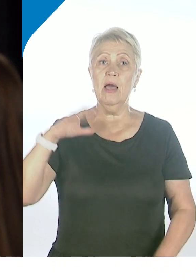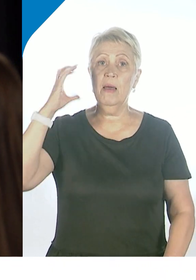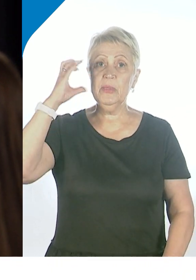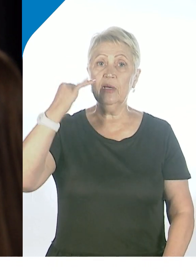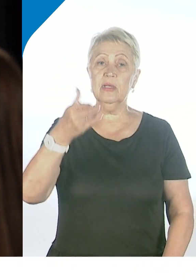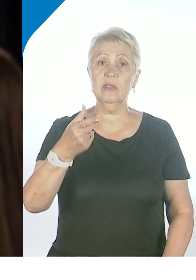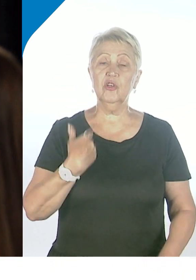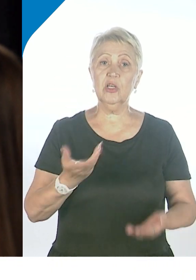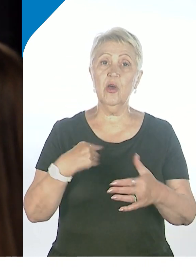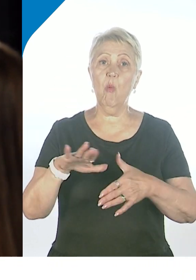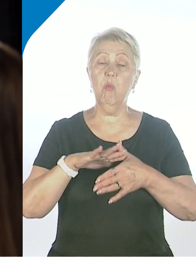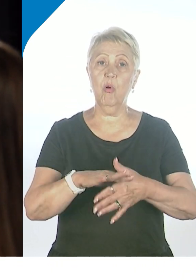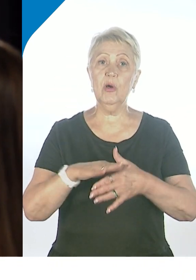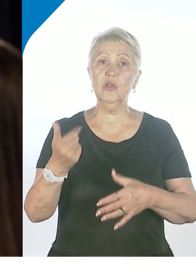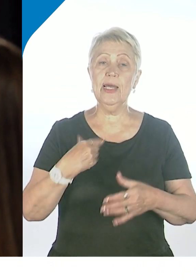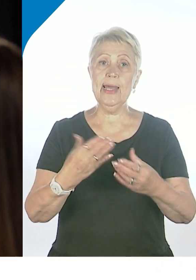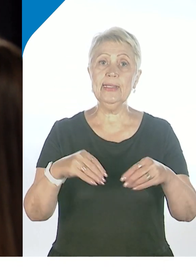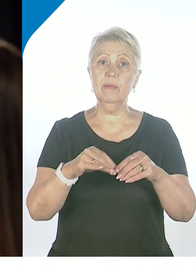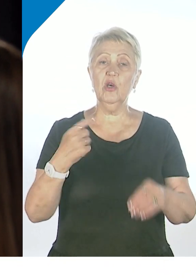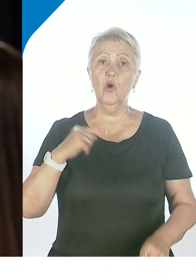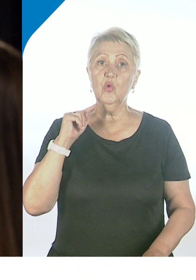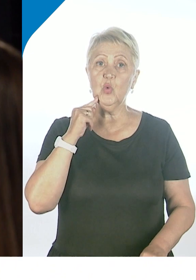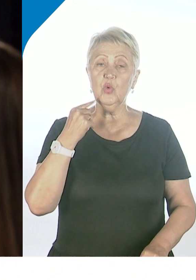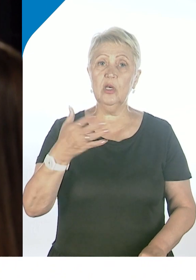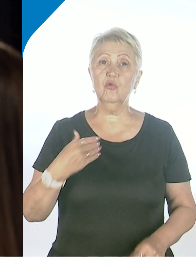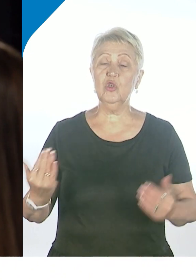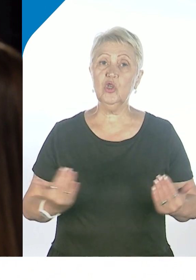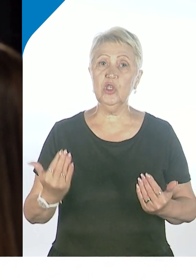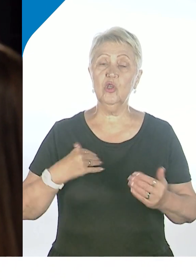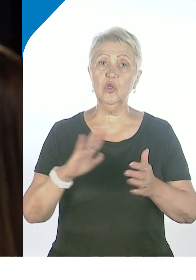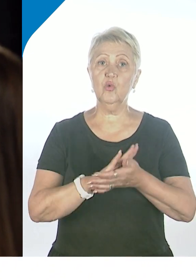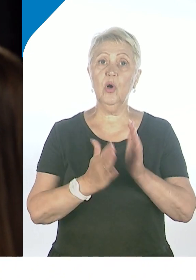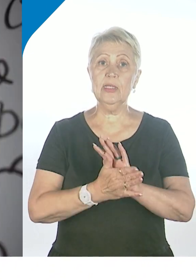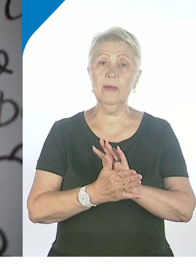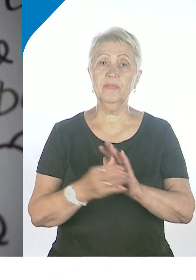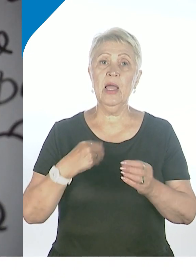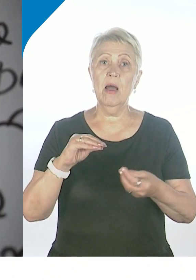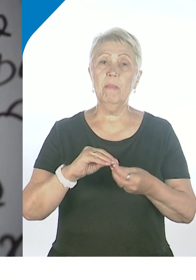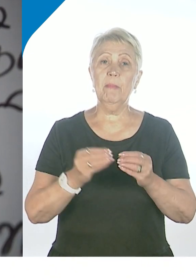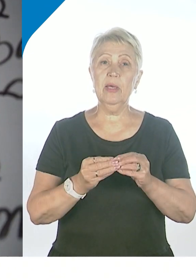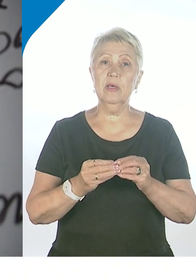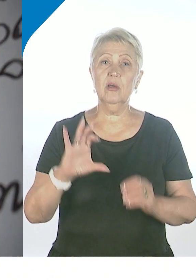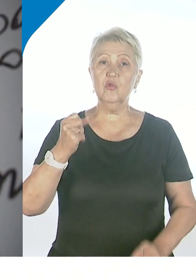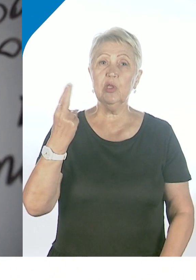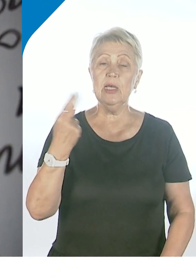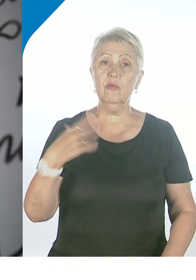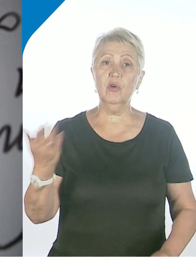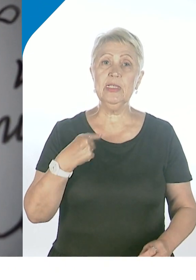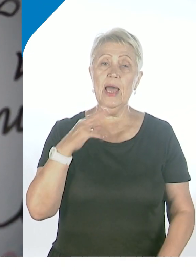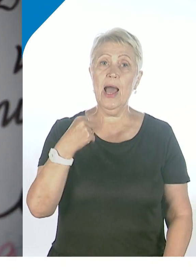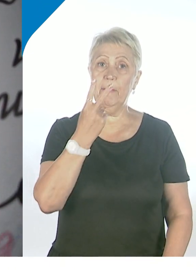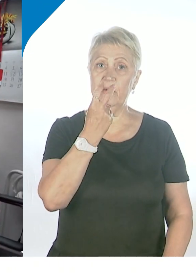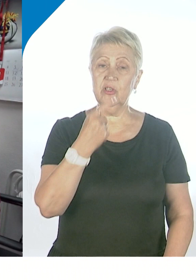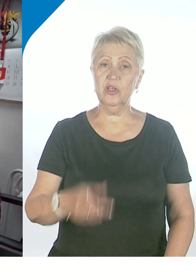детям из семей трудной жизненной ситуации, с проблемой соцадаптации. И